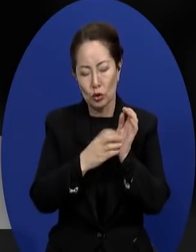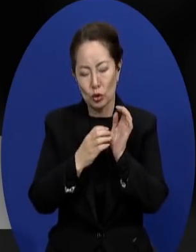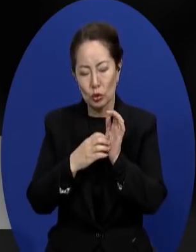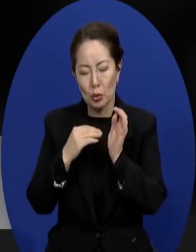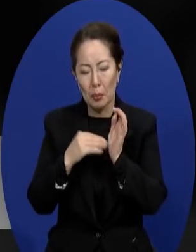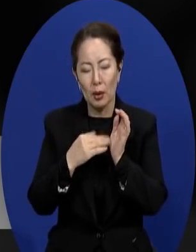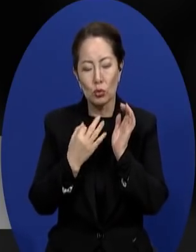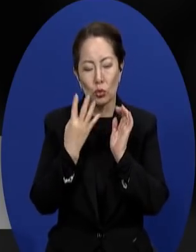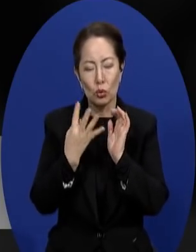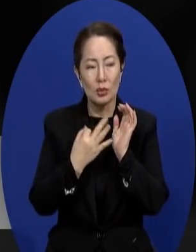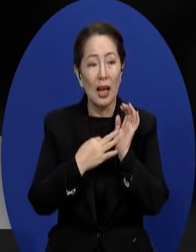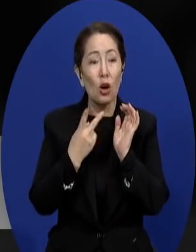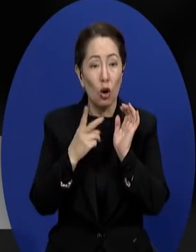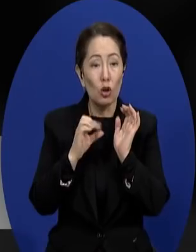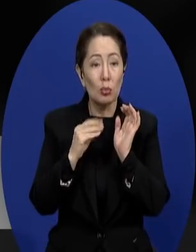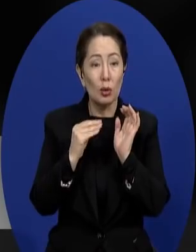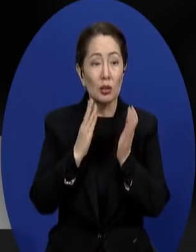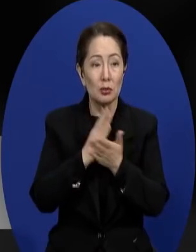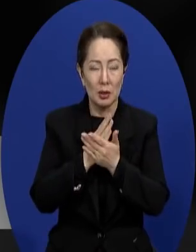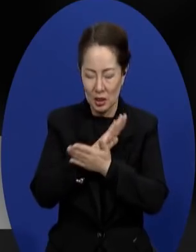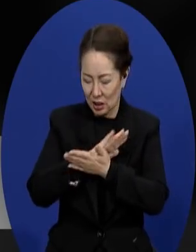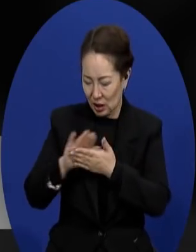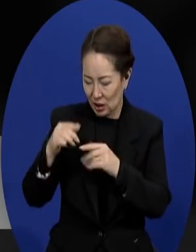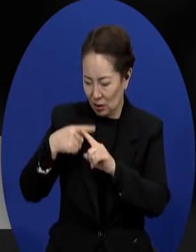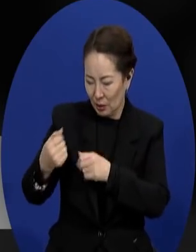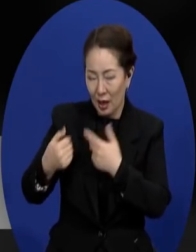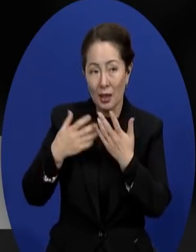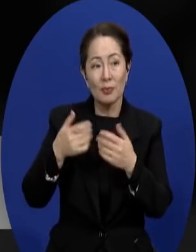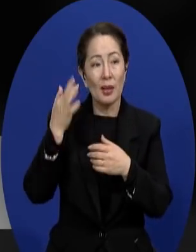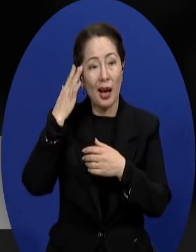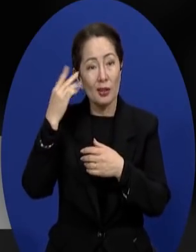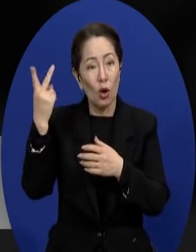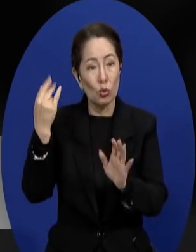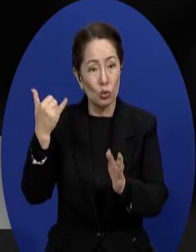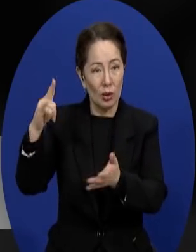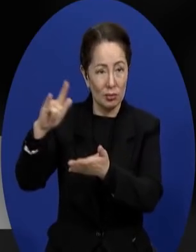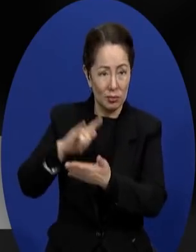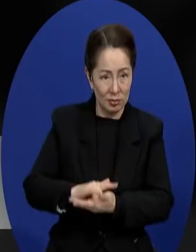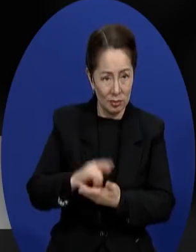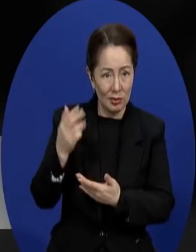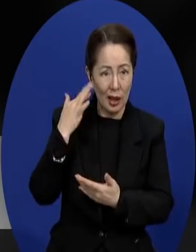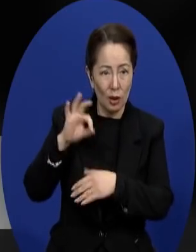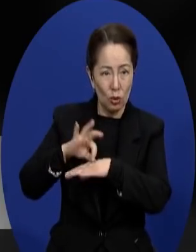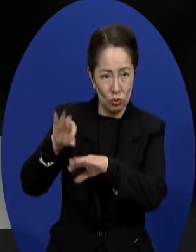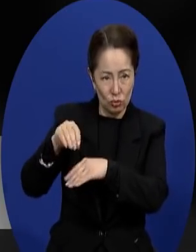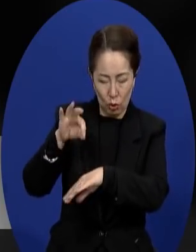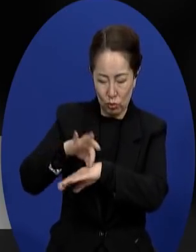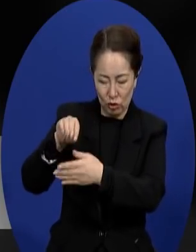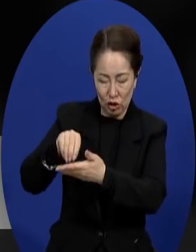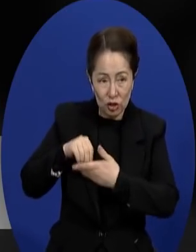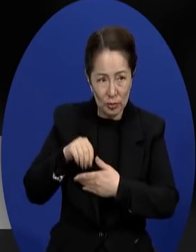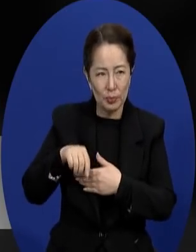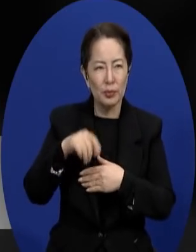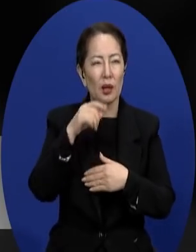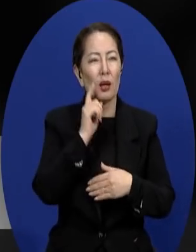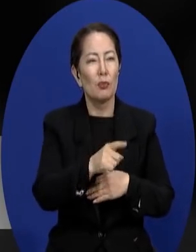399,482 болж нэмэгдэж байна. Шинээр илэрсэн тохиолдлуудын 26 нь гаднаас зөвлөгдсөн бол 1792 нь дотоодын халдвар байна.